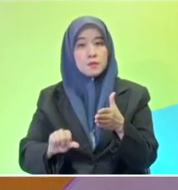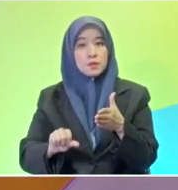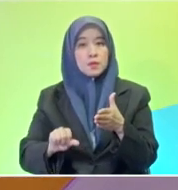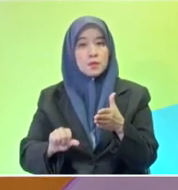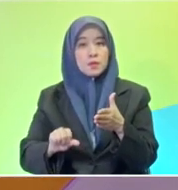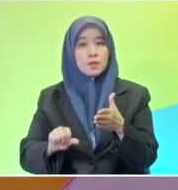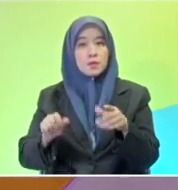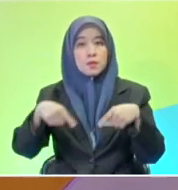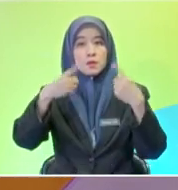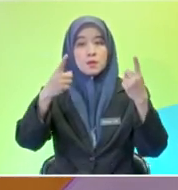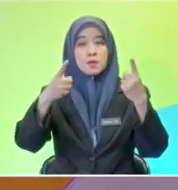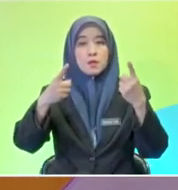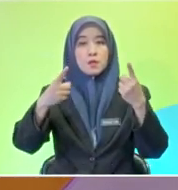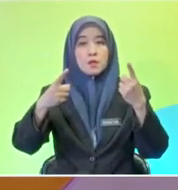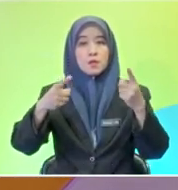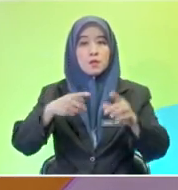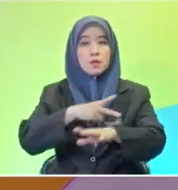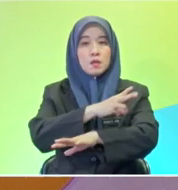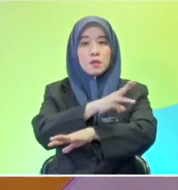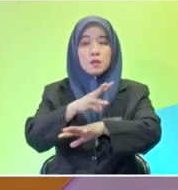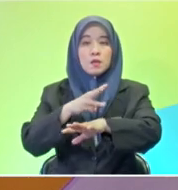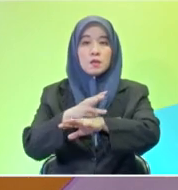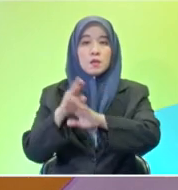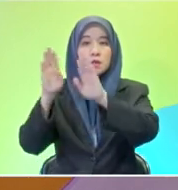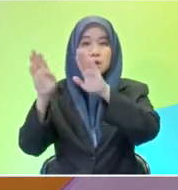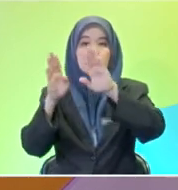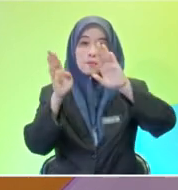pergi di kawasan berangin, sayup-sayup.